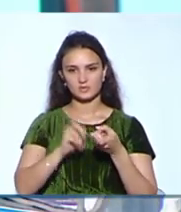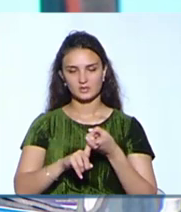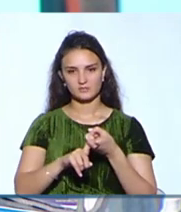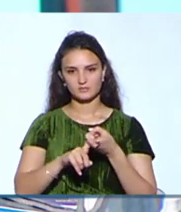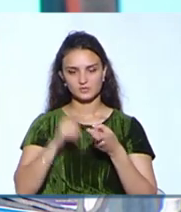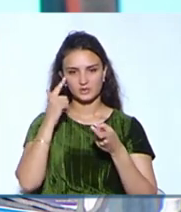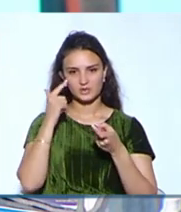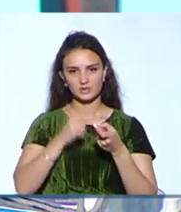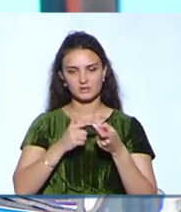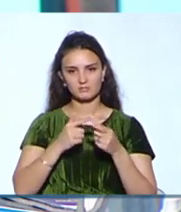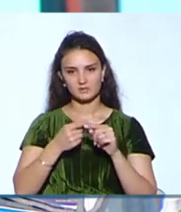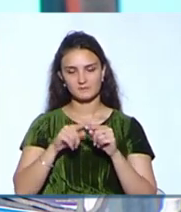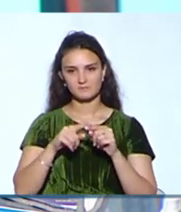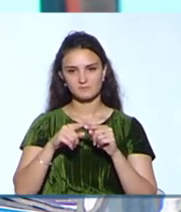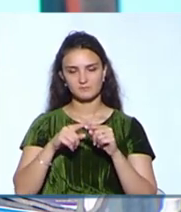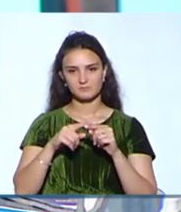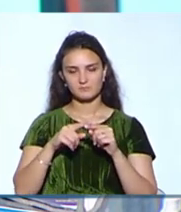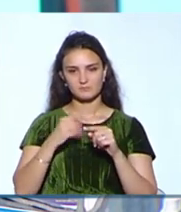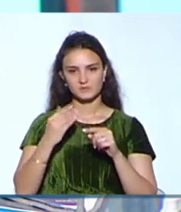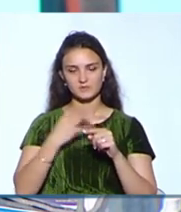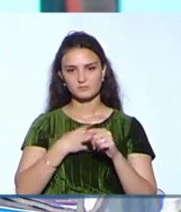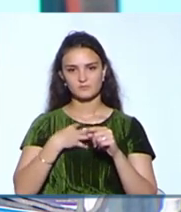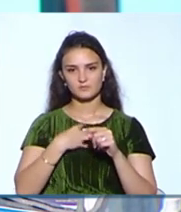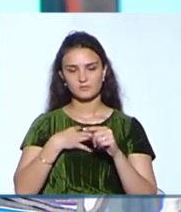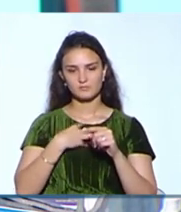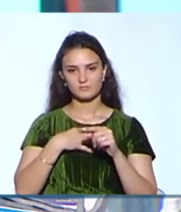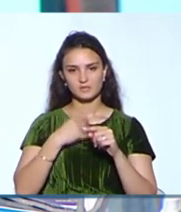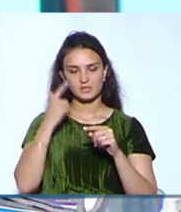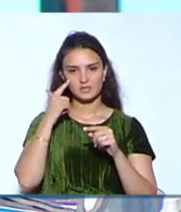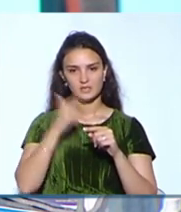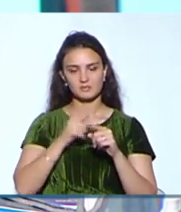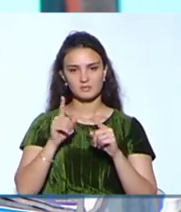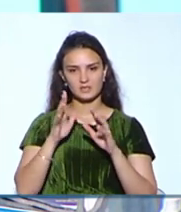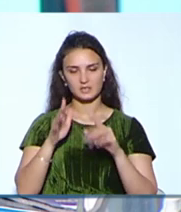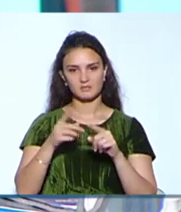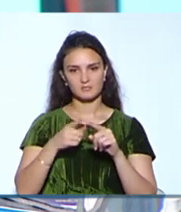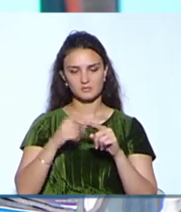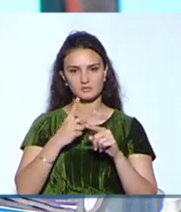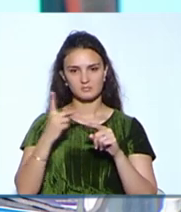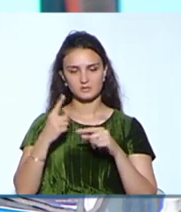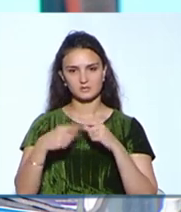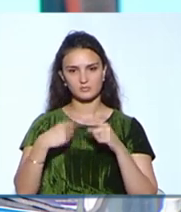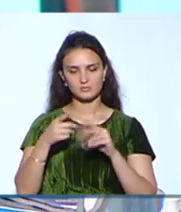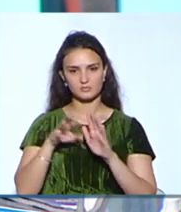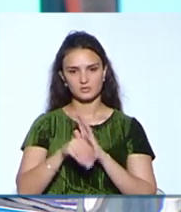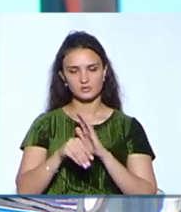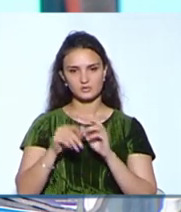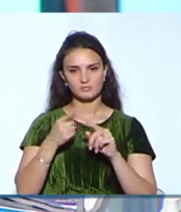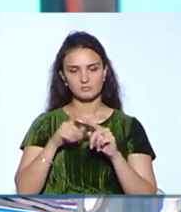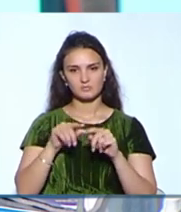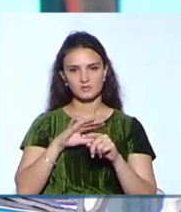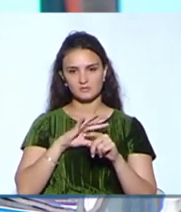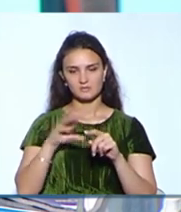კავშირში განათლება. მისი მნიშვნელობა, რას დაიტევს განათლება 21 საუკუნეში, რადგან